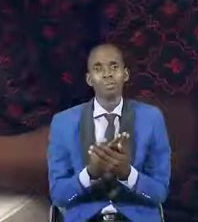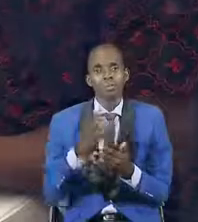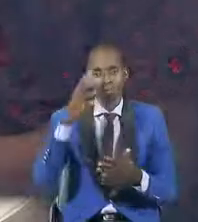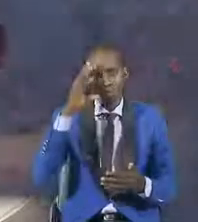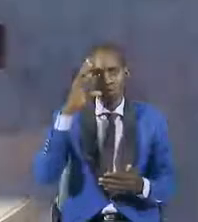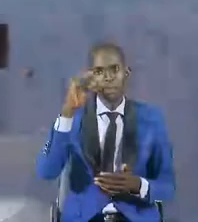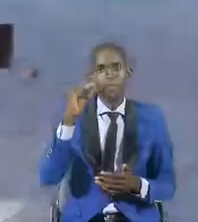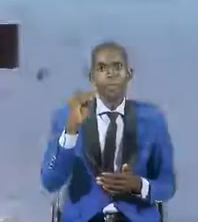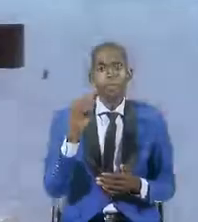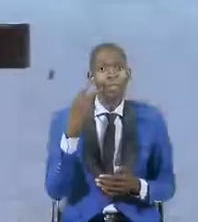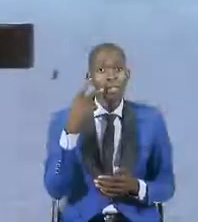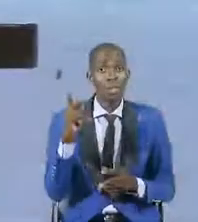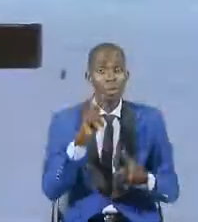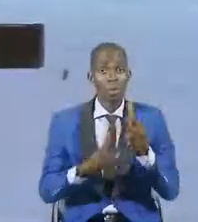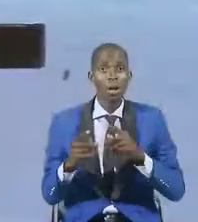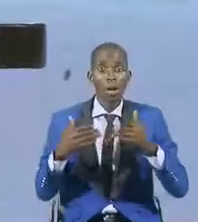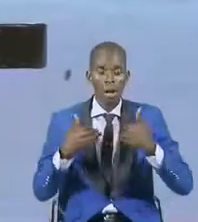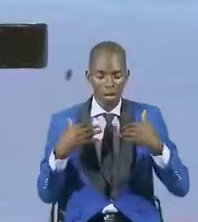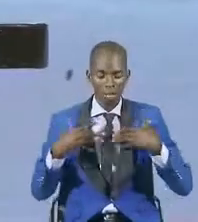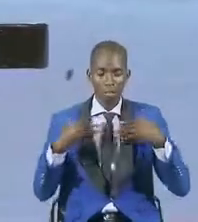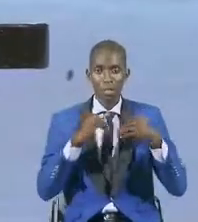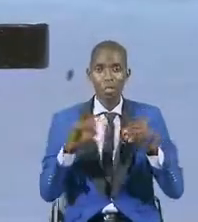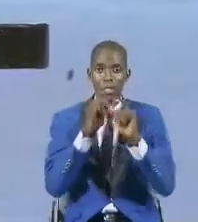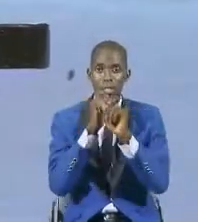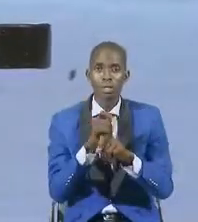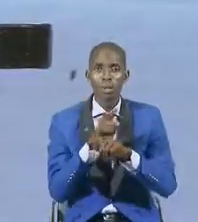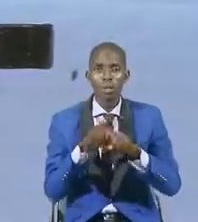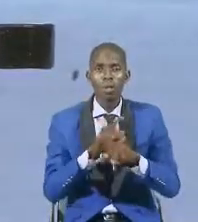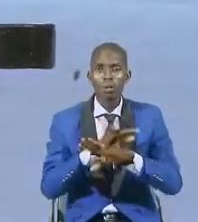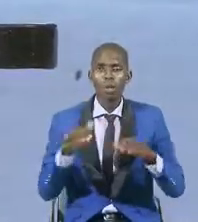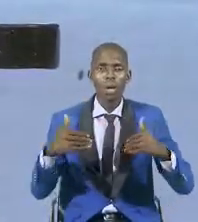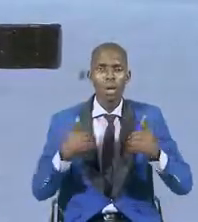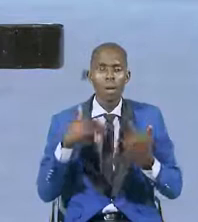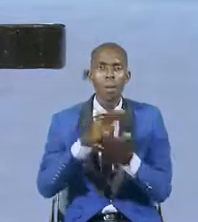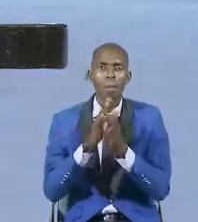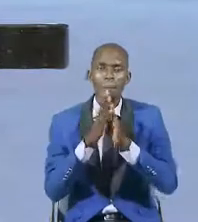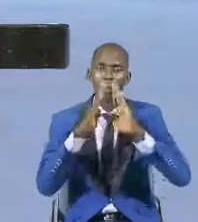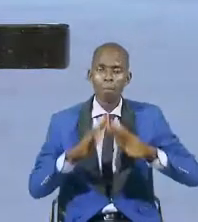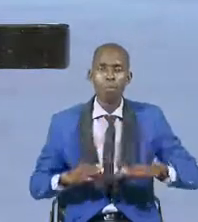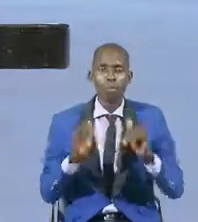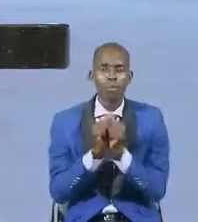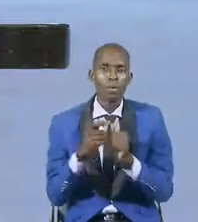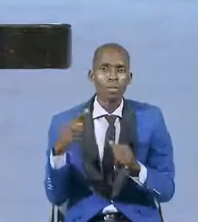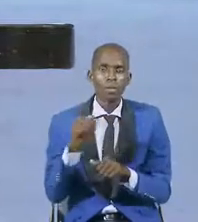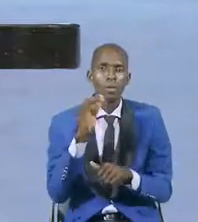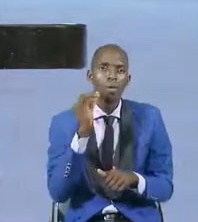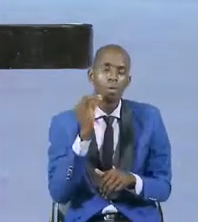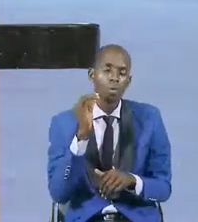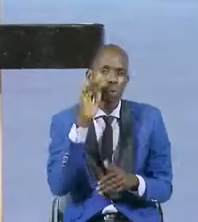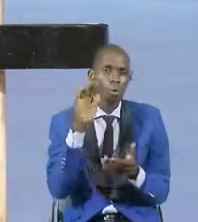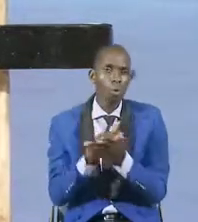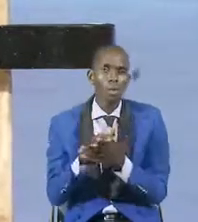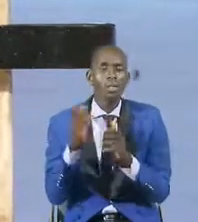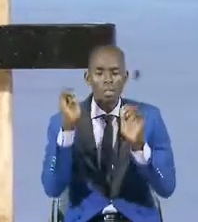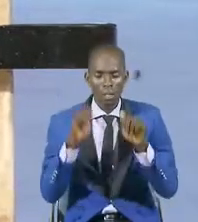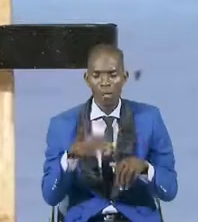qui ont le don de guérison? Ils peuvent manifester la guérison, mais ils n'ont pas la paix avec leurs femmes. Ils peuvent